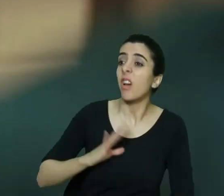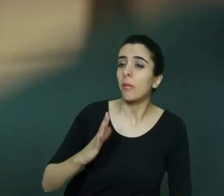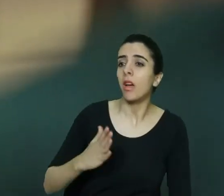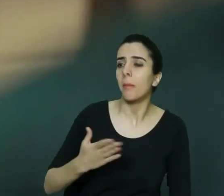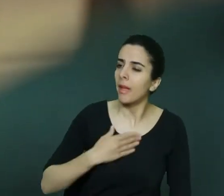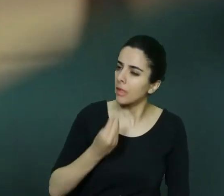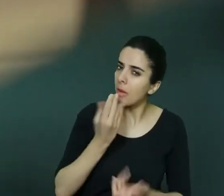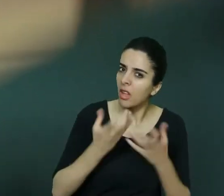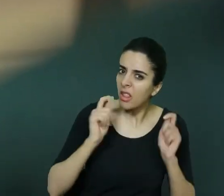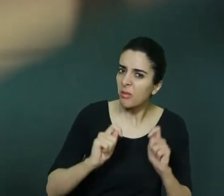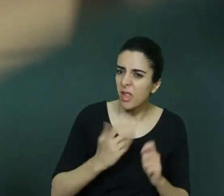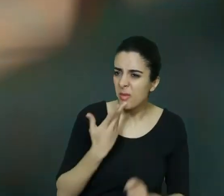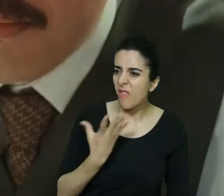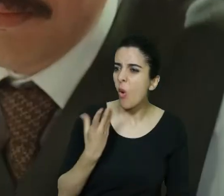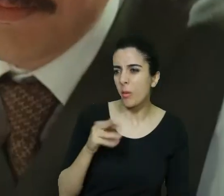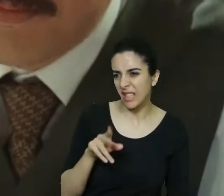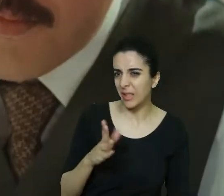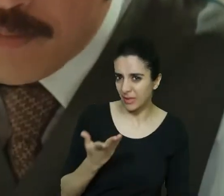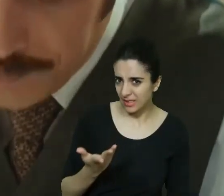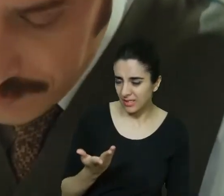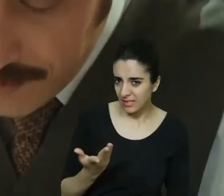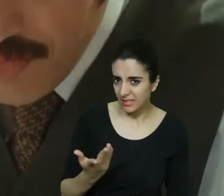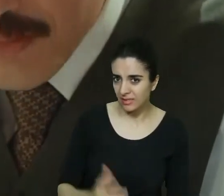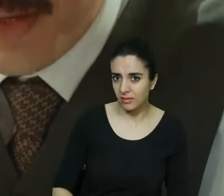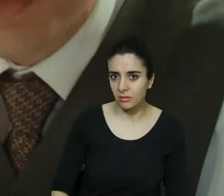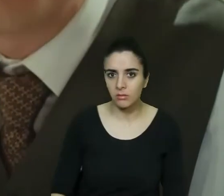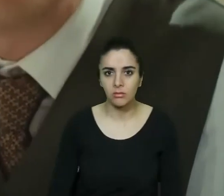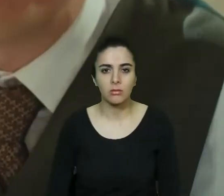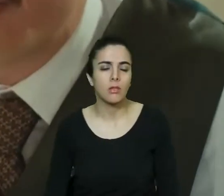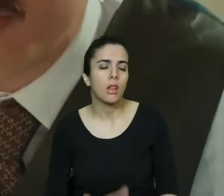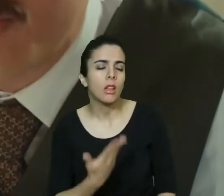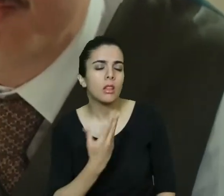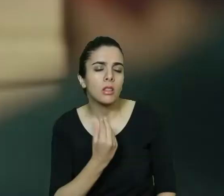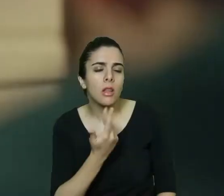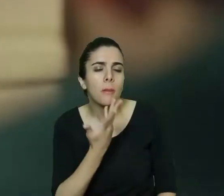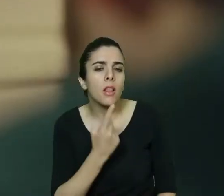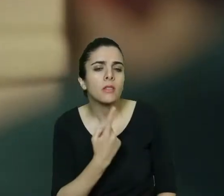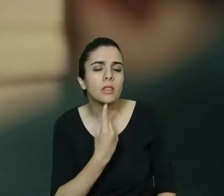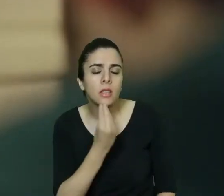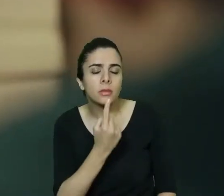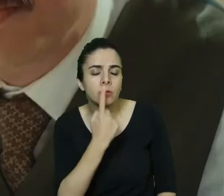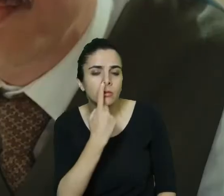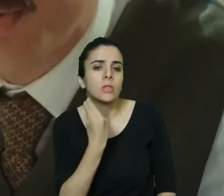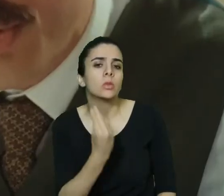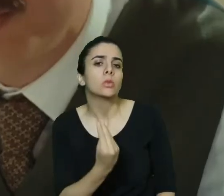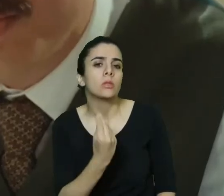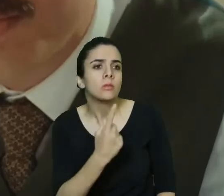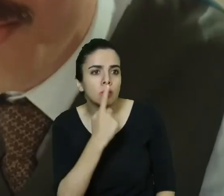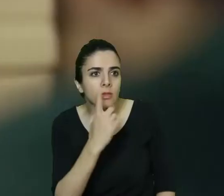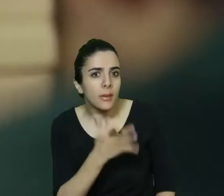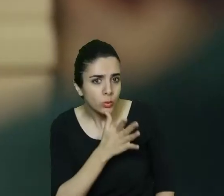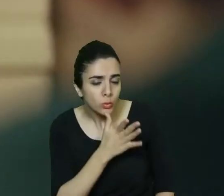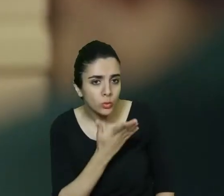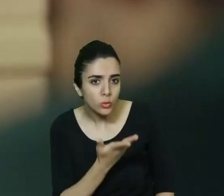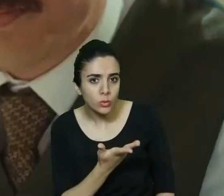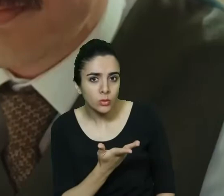dedim ama pilav pek olmamış değil mi? Ben hayatımda bu kadar güzel kokulu pilav yemedim. Ne kokuyor biliyor musun?